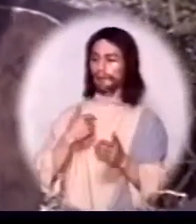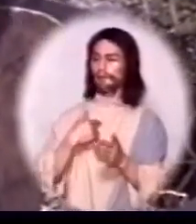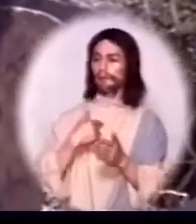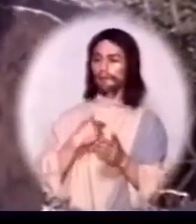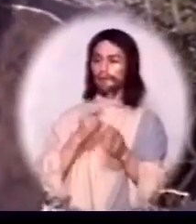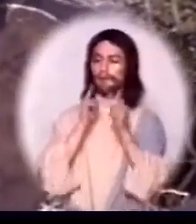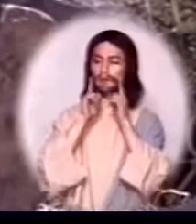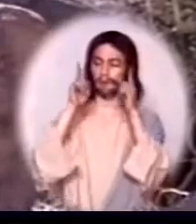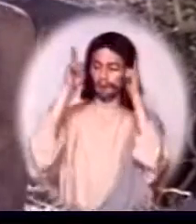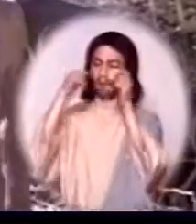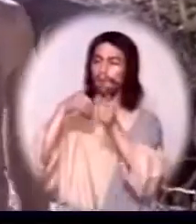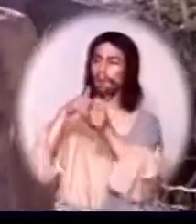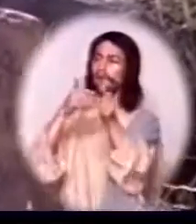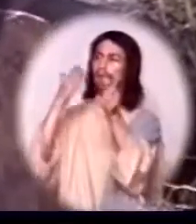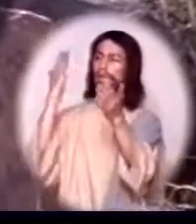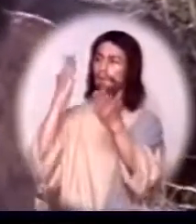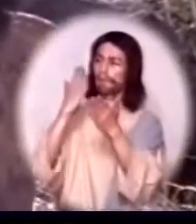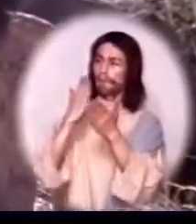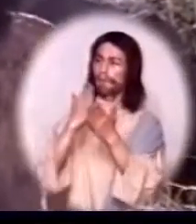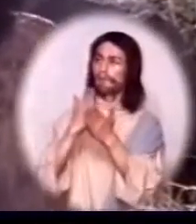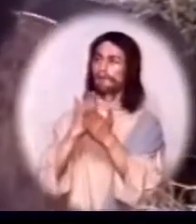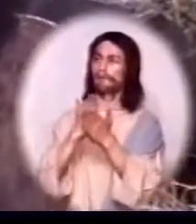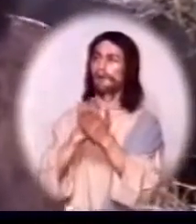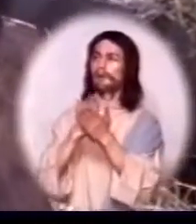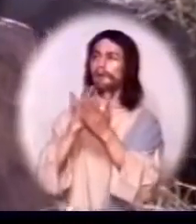우리를 지옥에 보내지.